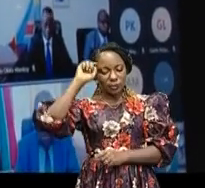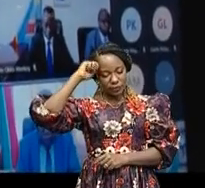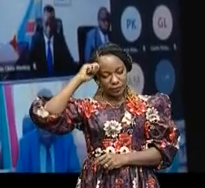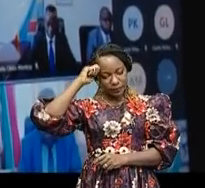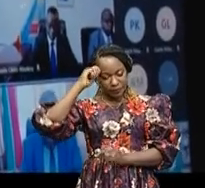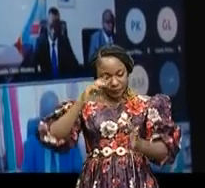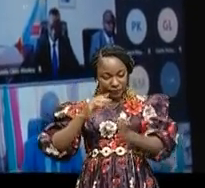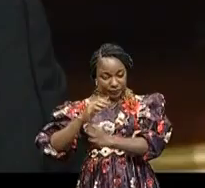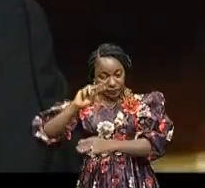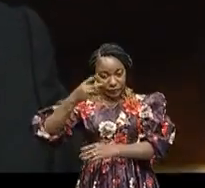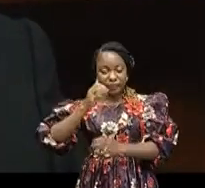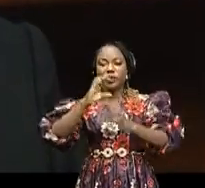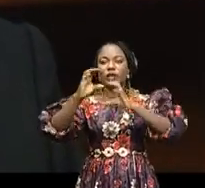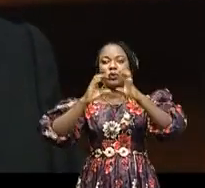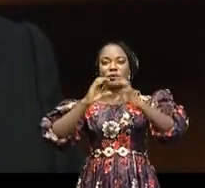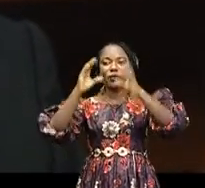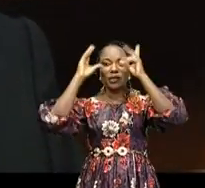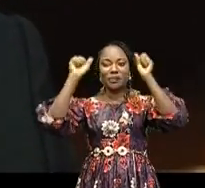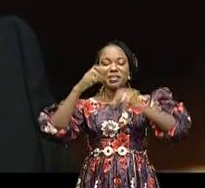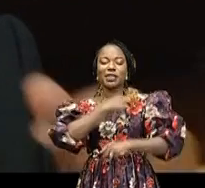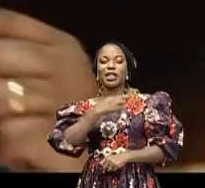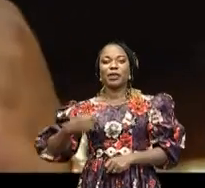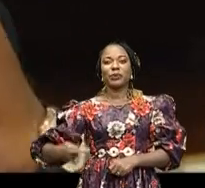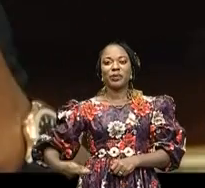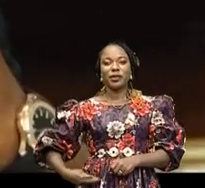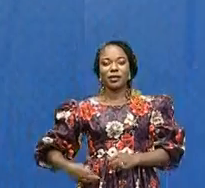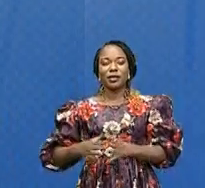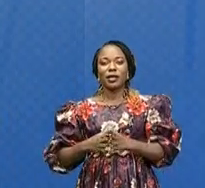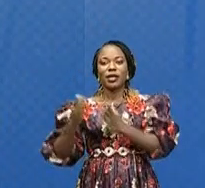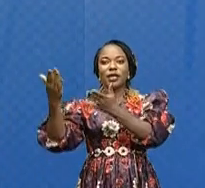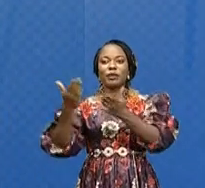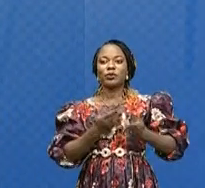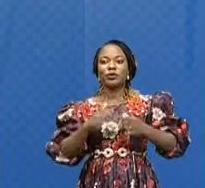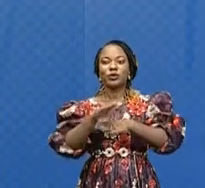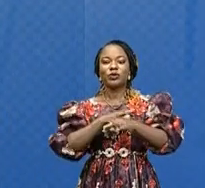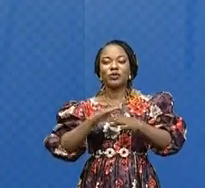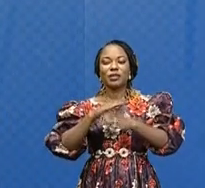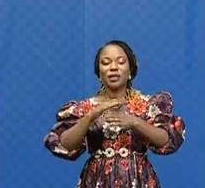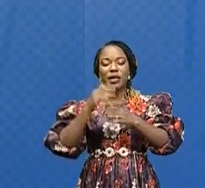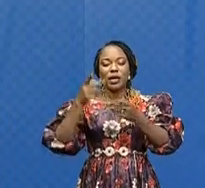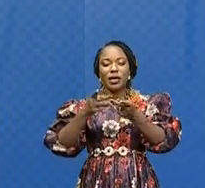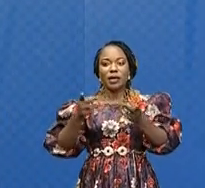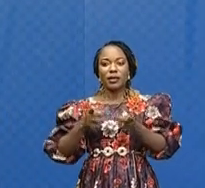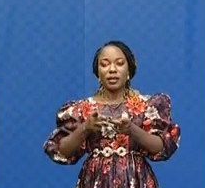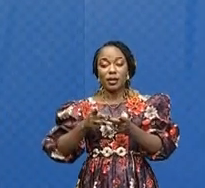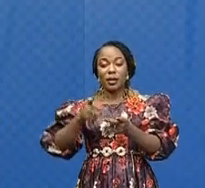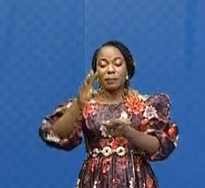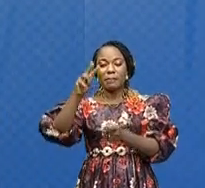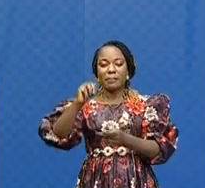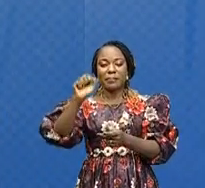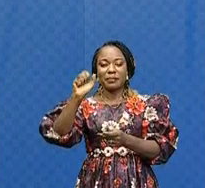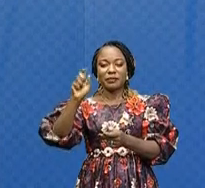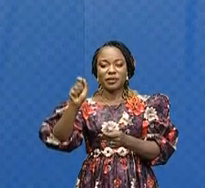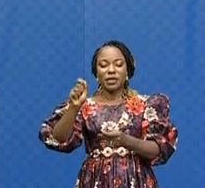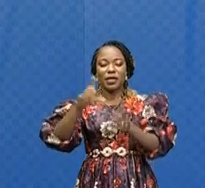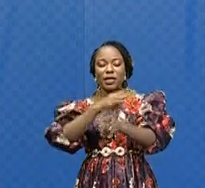Le deuxième point de la communication du président de la République a porté sur la réforme de licence master et